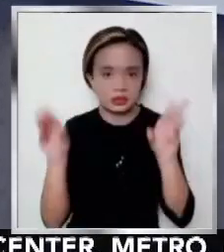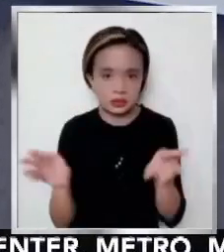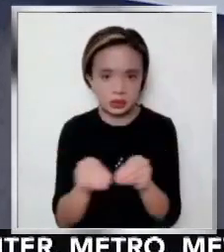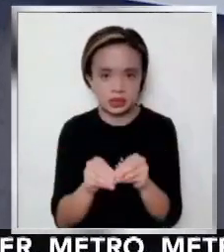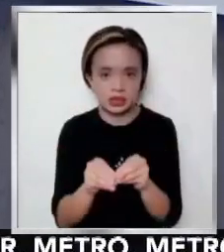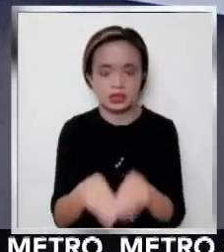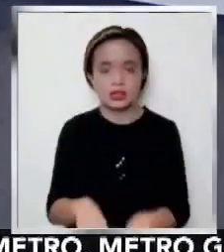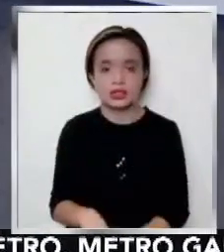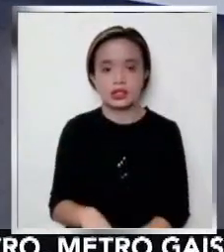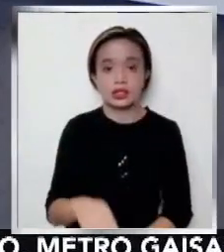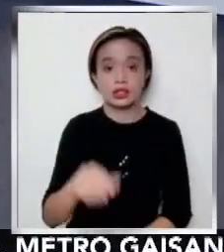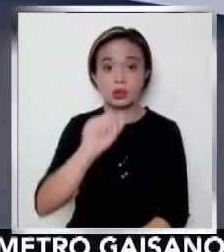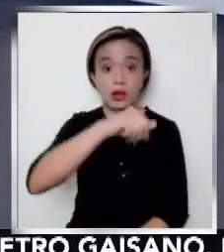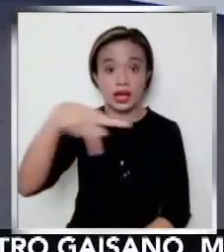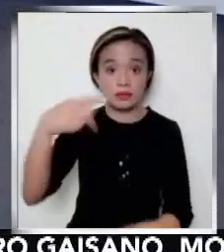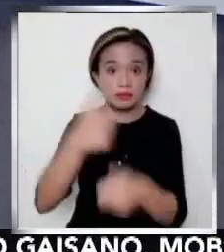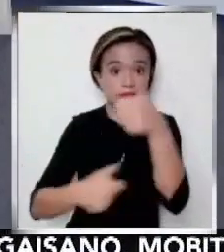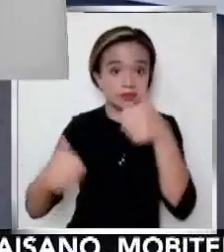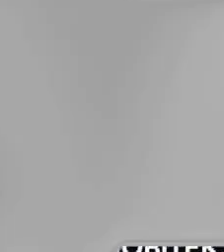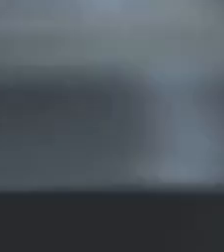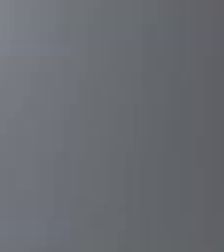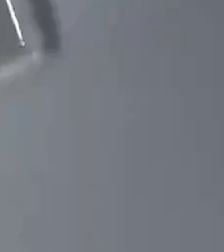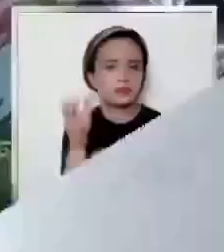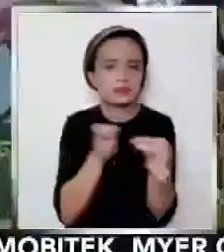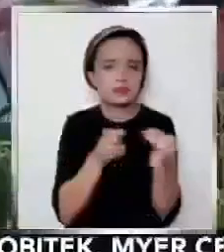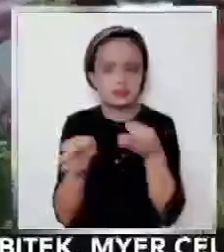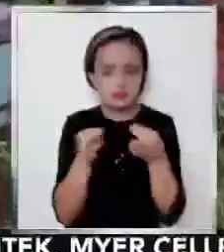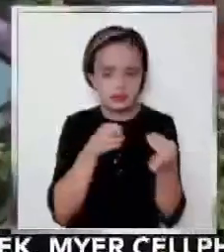ng app, tinutukan ni Oscar Oida.